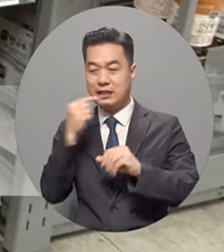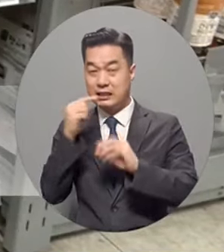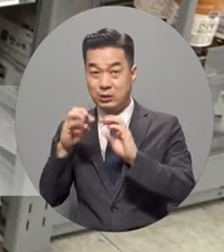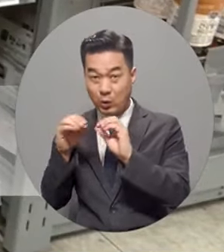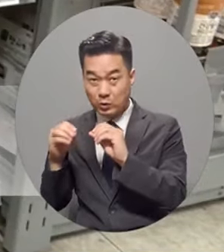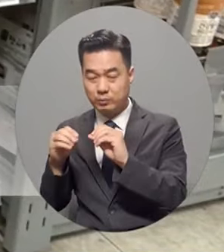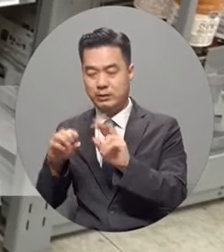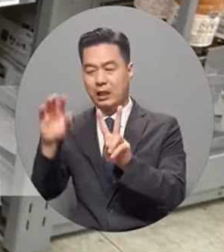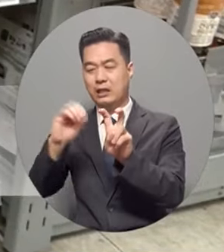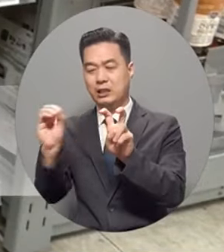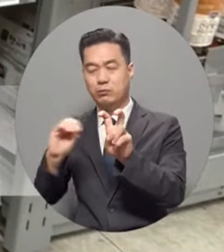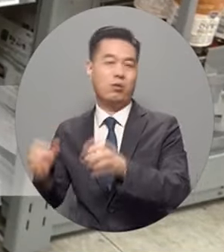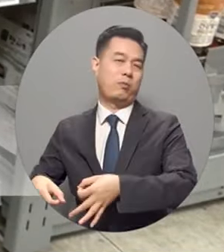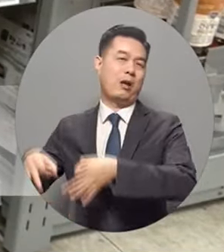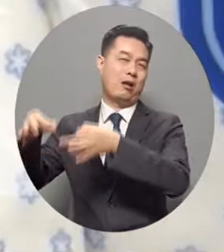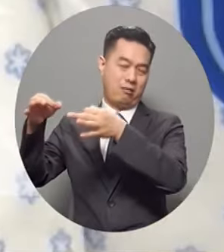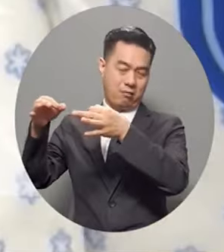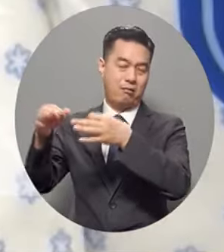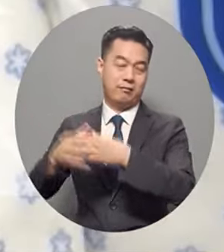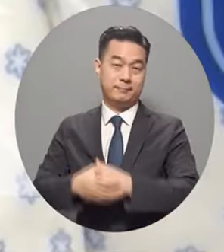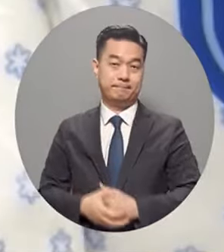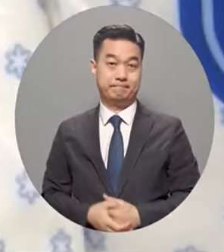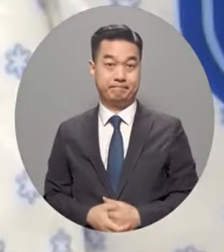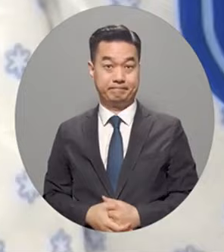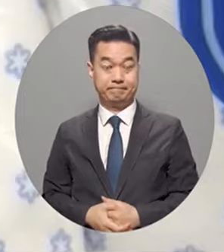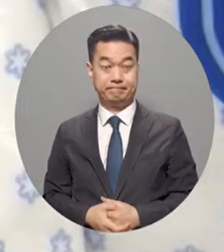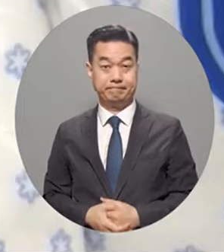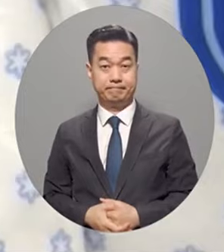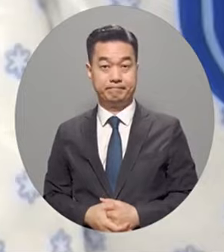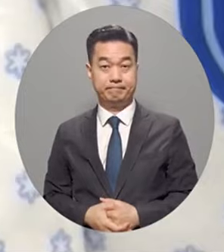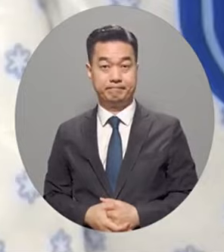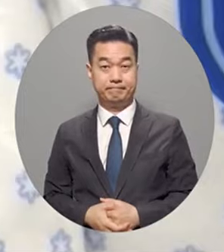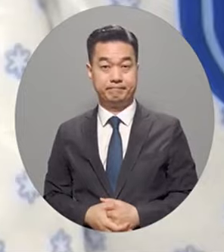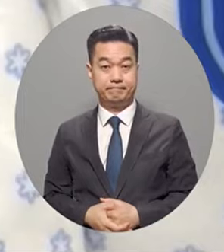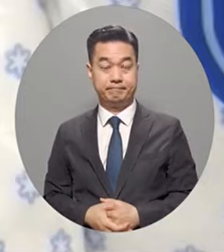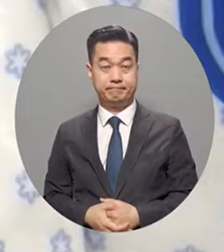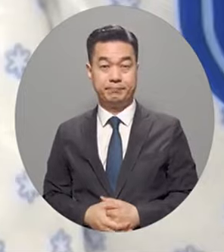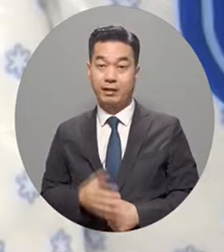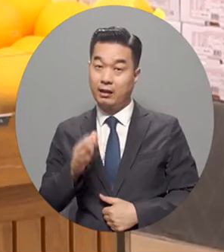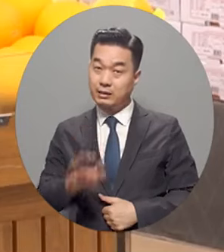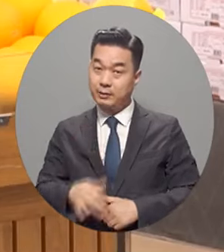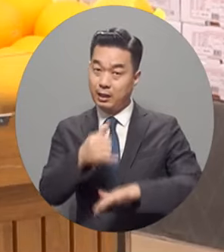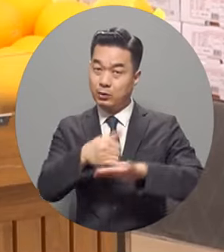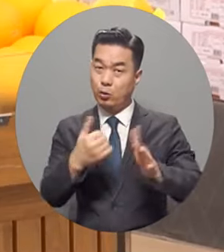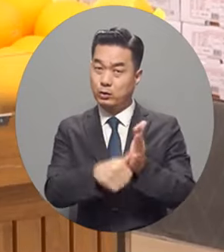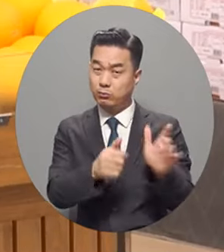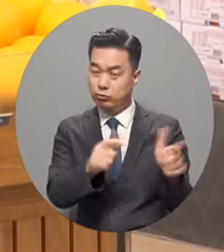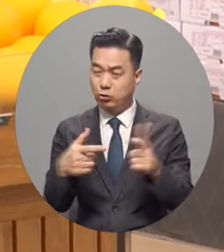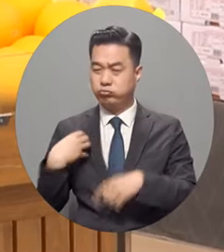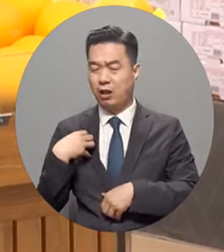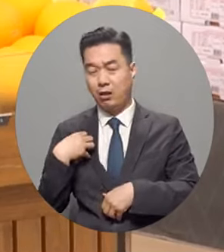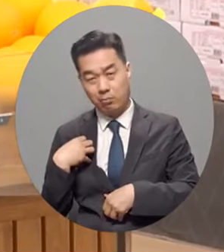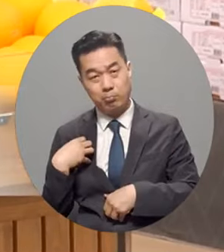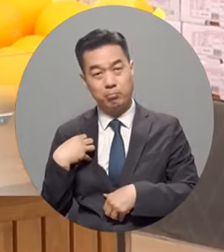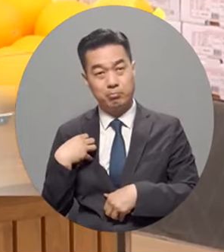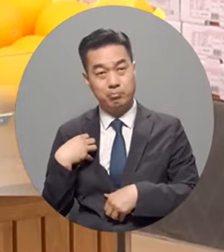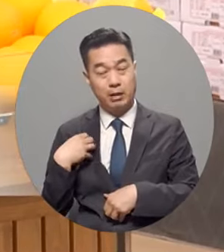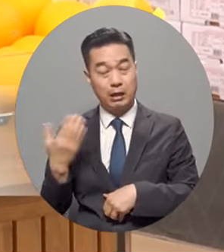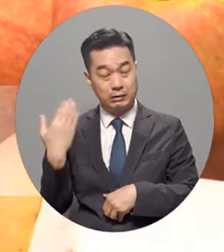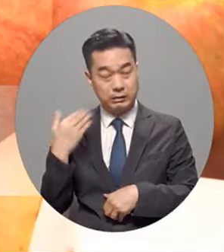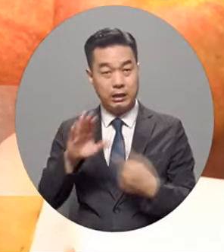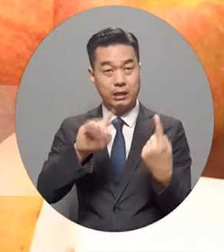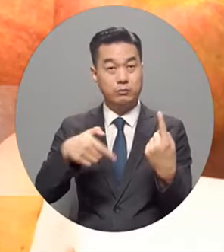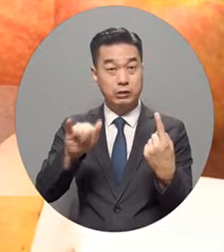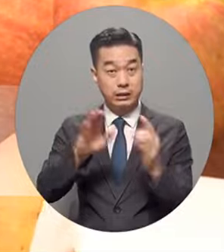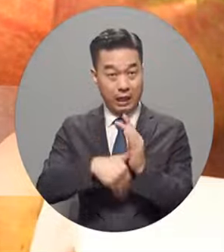설탕과 소금이 20%대로 크게 상승했습니다. 하지만 농산물 부담이 더 컸습니다. 지난 1분기